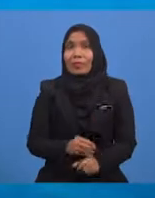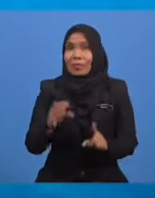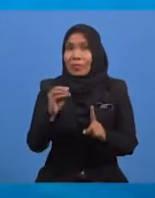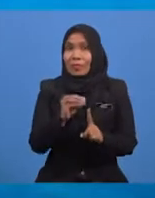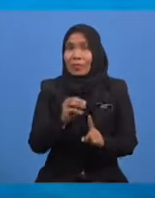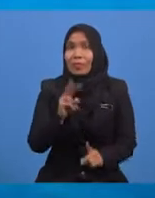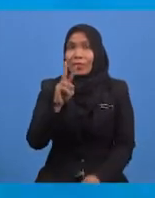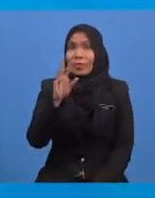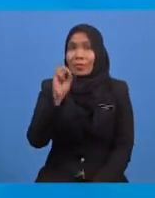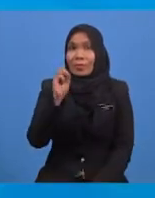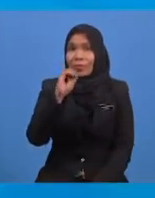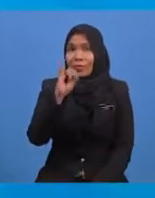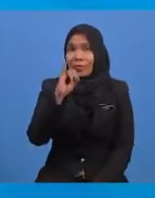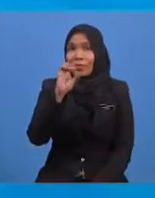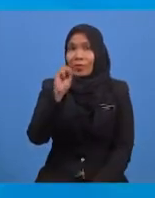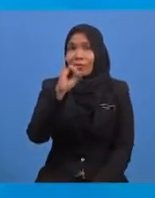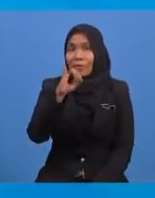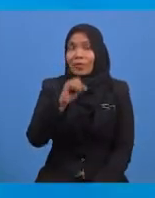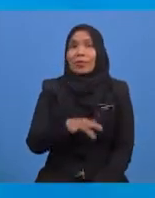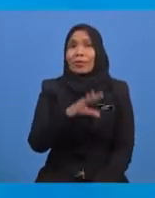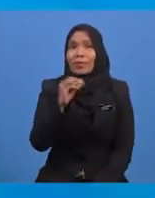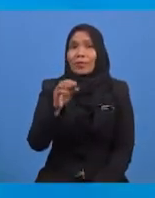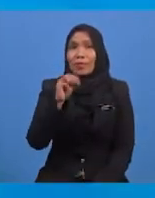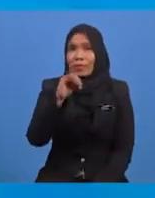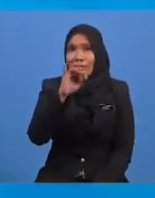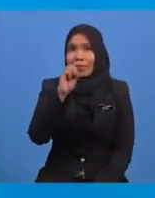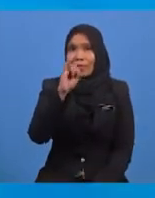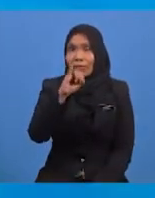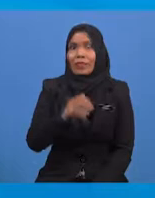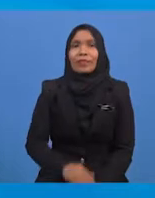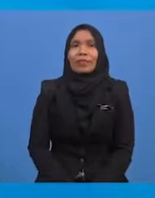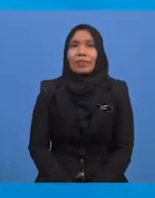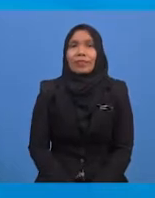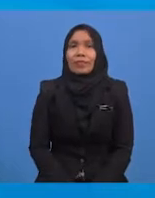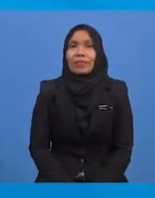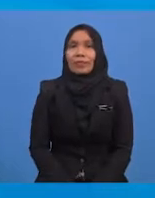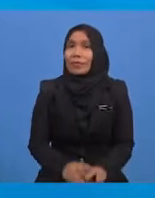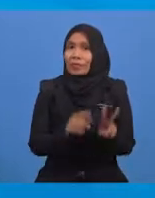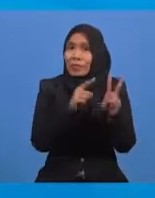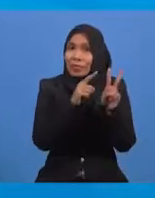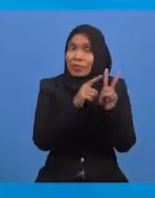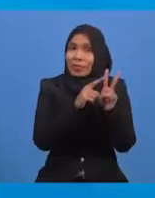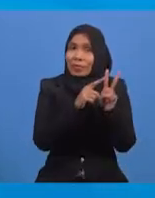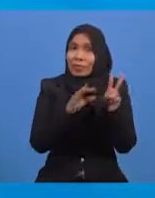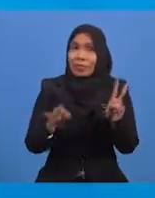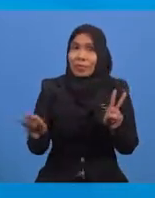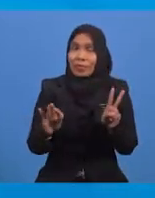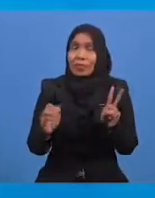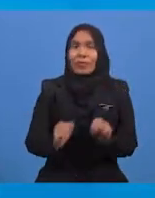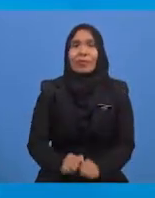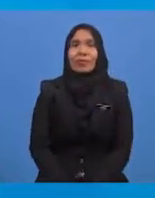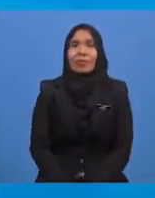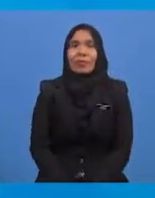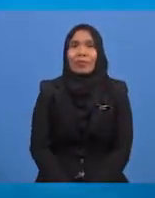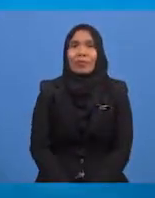misi perniagaan. Kedua-dua faktor ini memberikan impak yang besar bagi sesebuah syarikat atau perniagaan